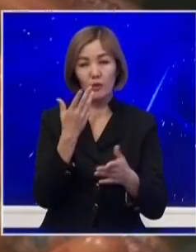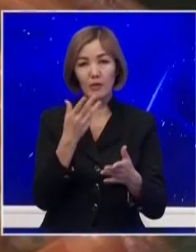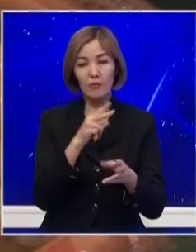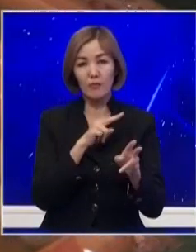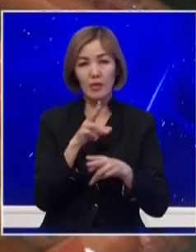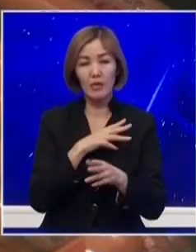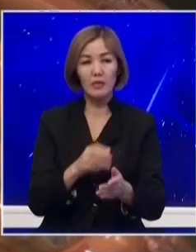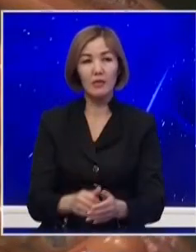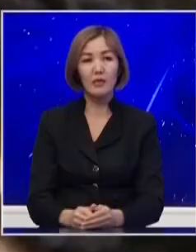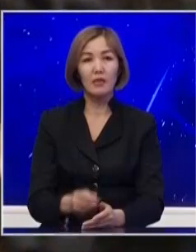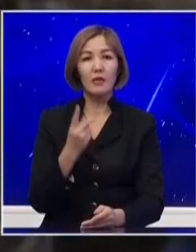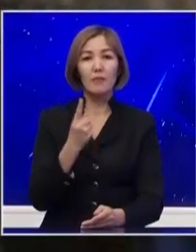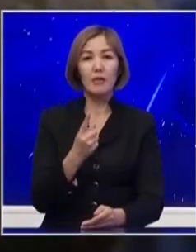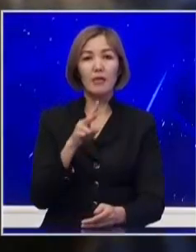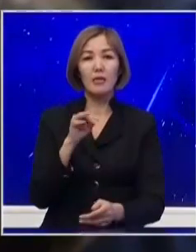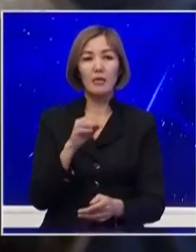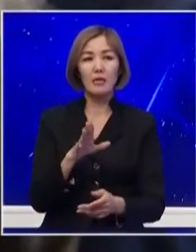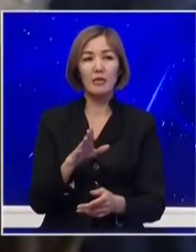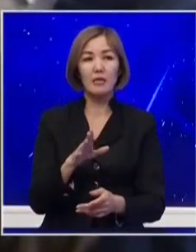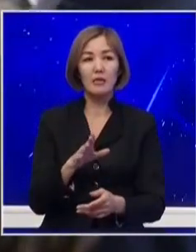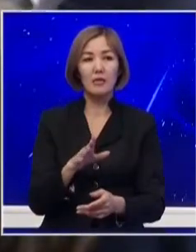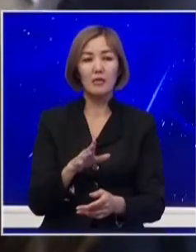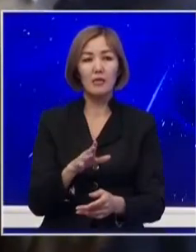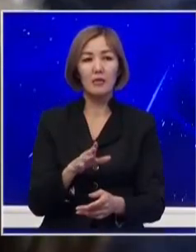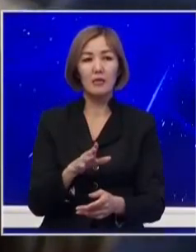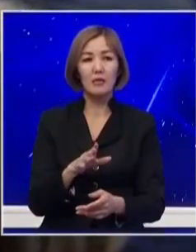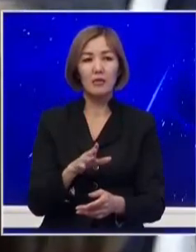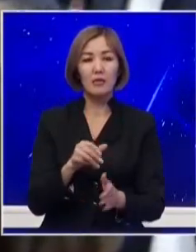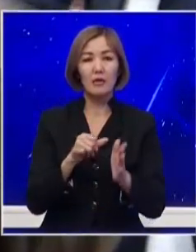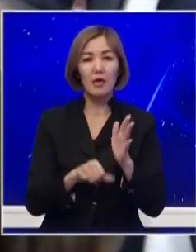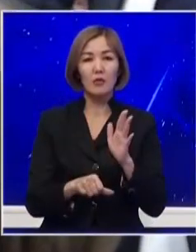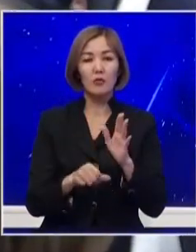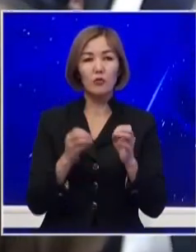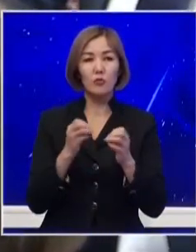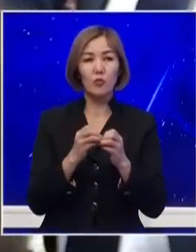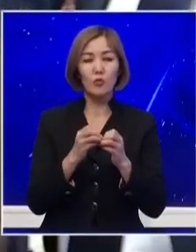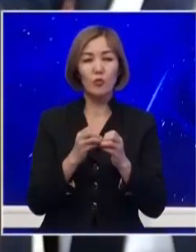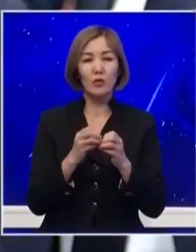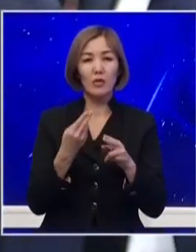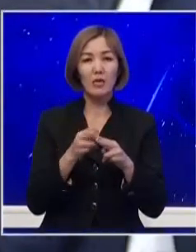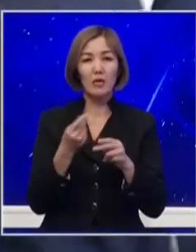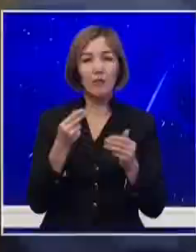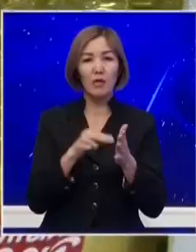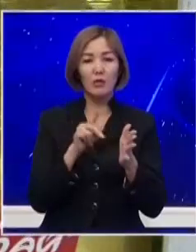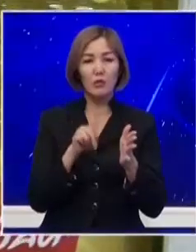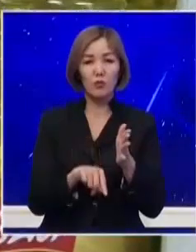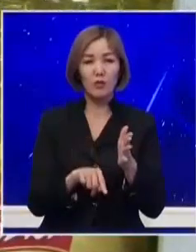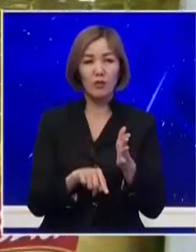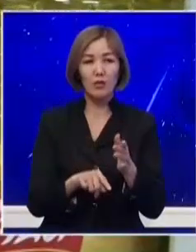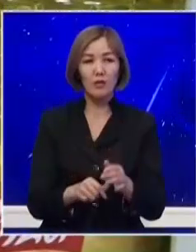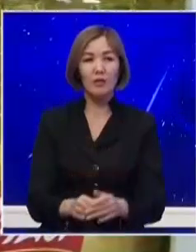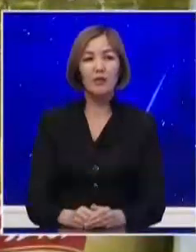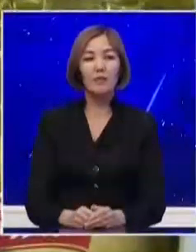бағамдады. 1 литр қанша сіздерде? 1 литрі бізде 610 ең арзаны. Сіз қанша дейсіз?